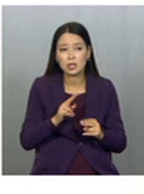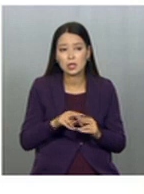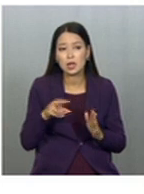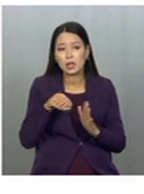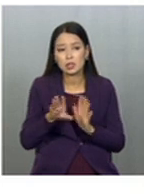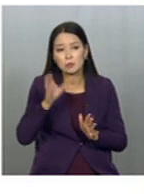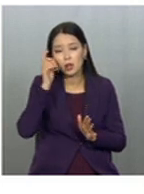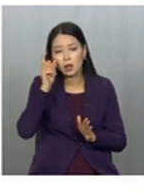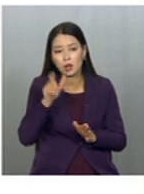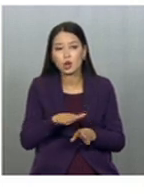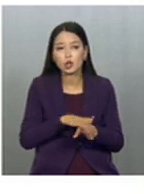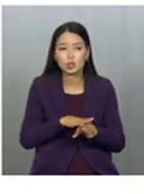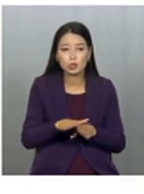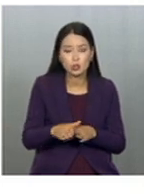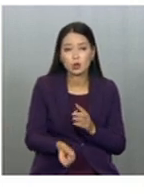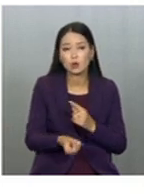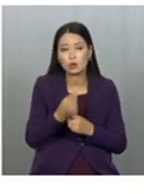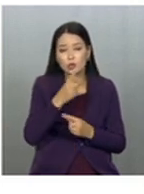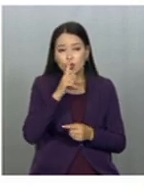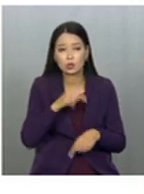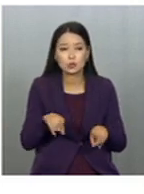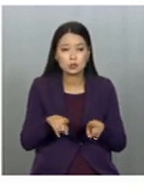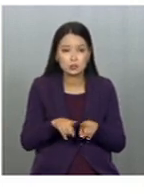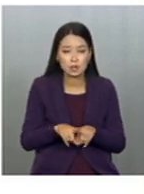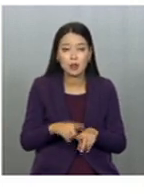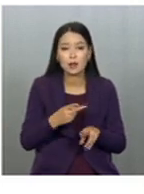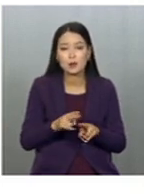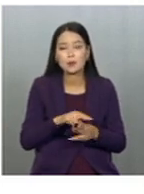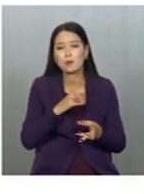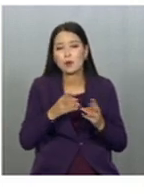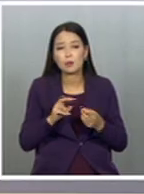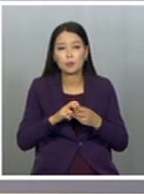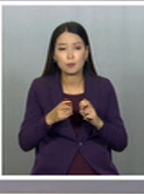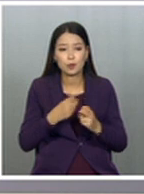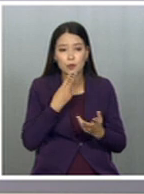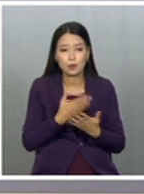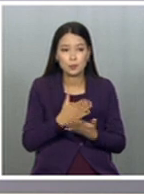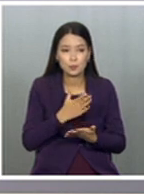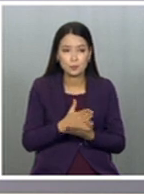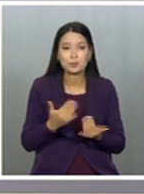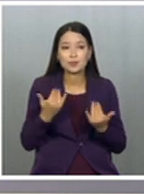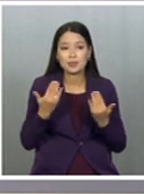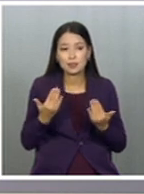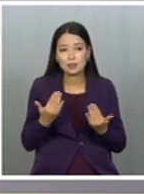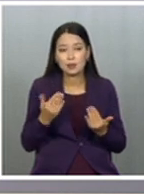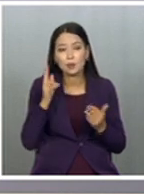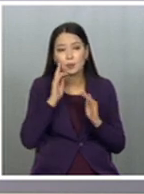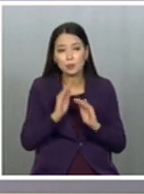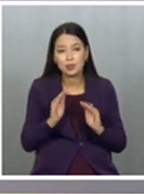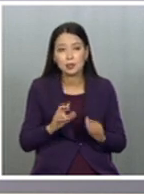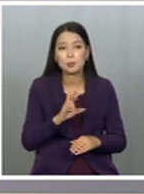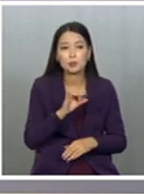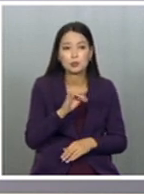жиен құлға тең келмейтінін, оны елі қорғып отырған өткір сынайды. Мінекей оқушылар, Біржан